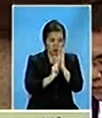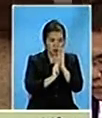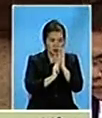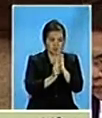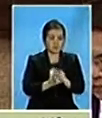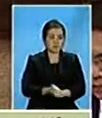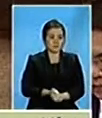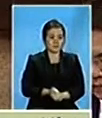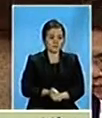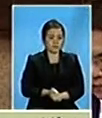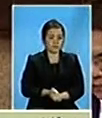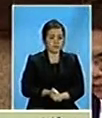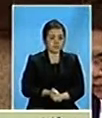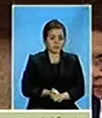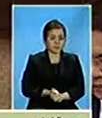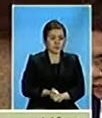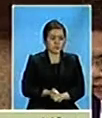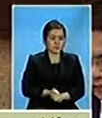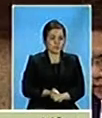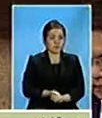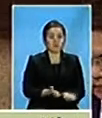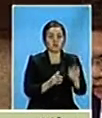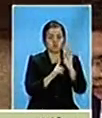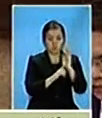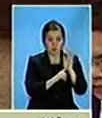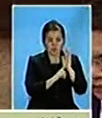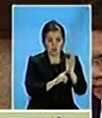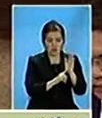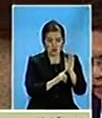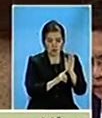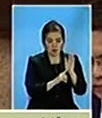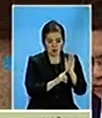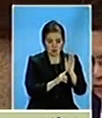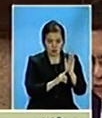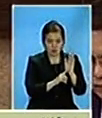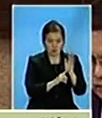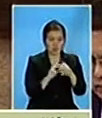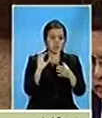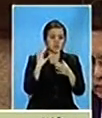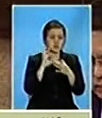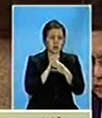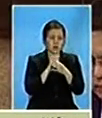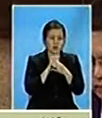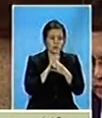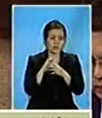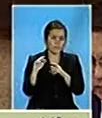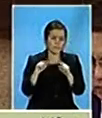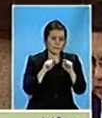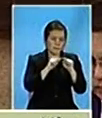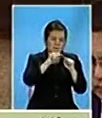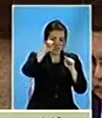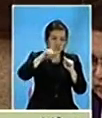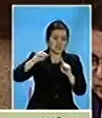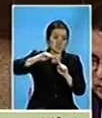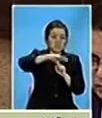ของคำจำกัดความในเรื่องนั้นนะครับยกตัวอย่างเช่นพระบัญญัติองค์กรจัดสรรคลื่นความถี่นะครับซึ่งประกาศใ